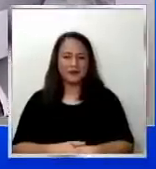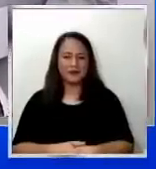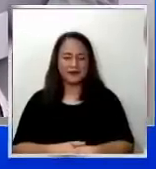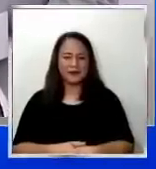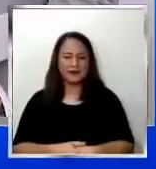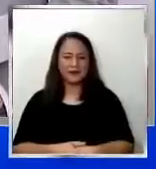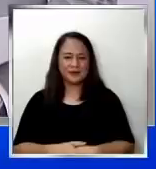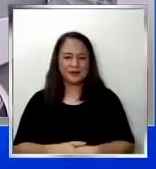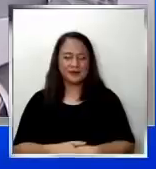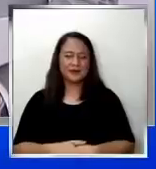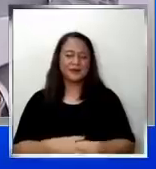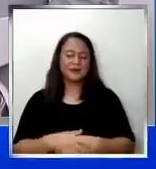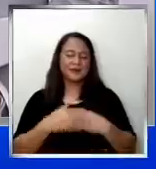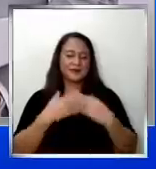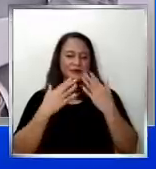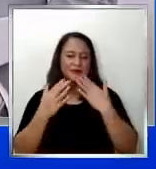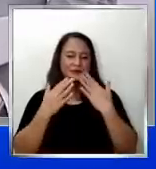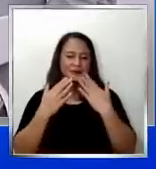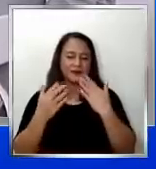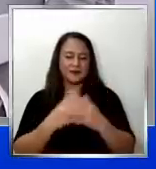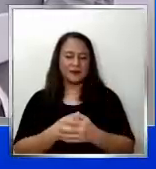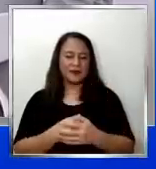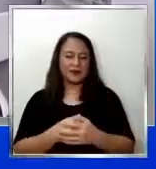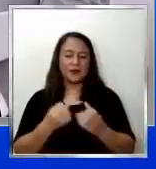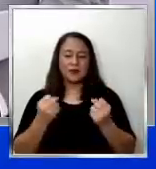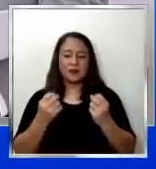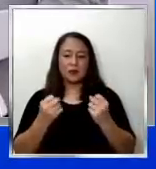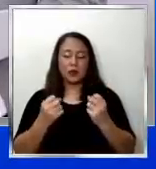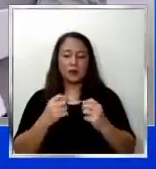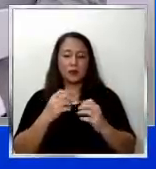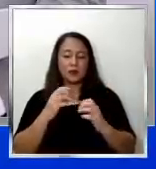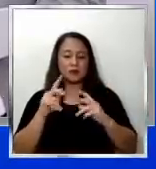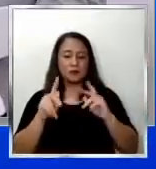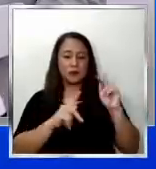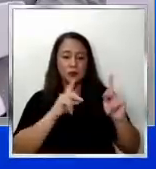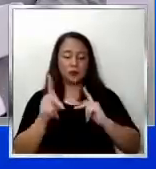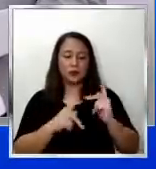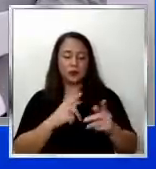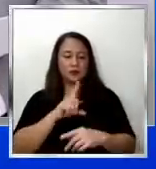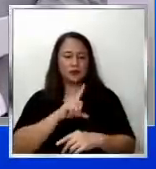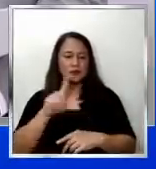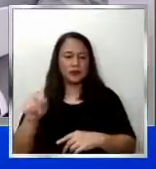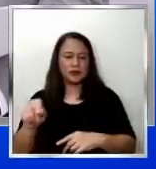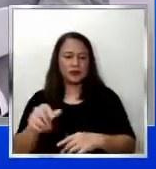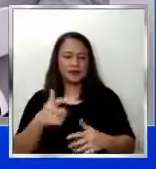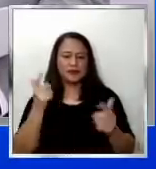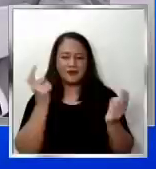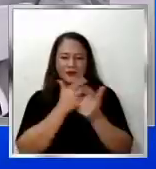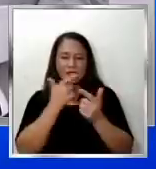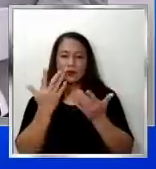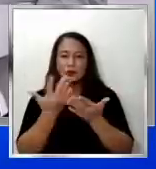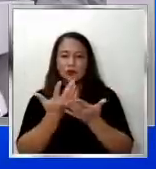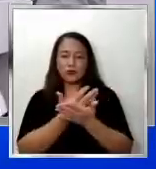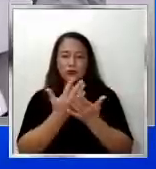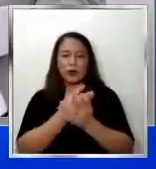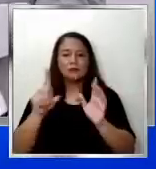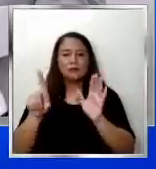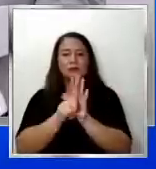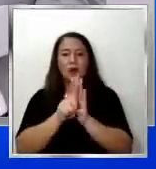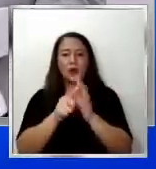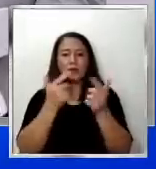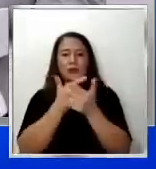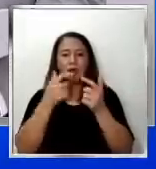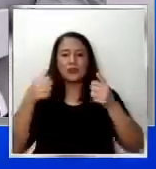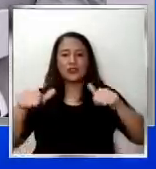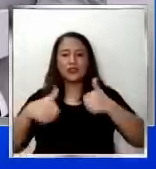Thank you, Nelson. Thank you, Nelson. Marami pong netizen ang mabilis na napapahagikgik sa nauusong Bawal Tumawa Challenge online.